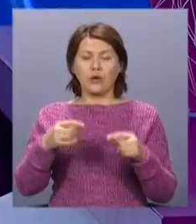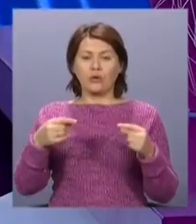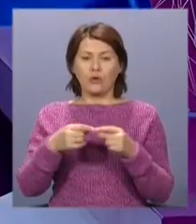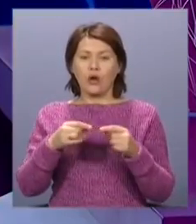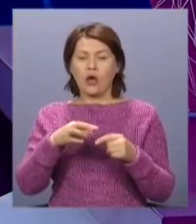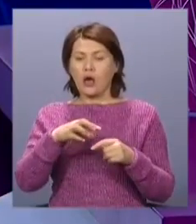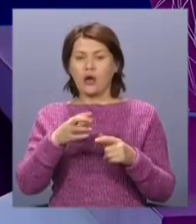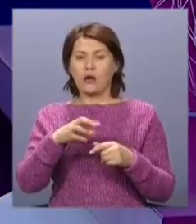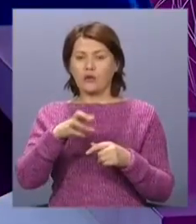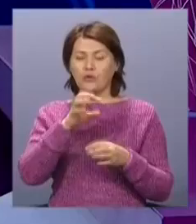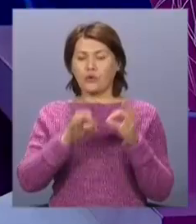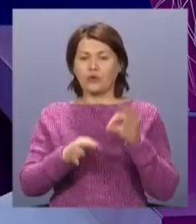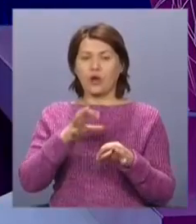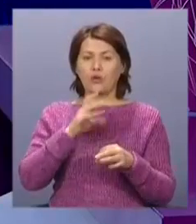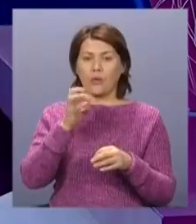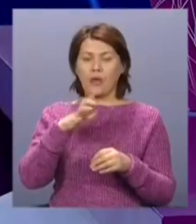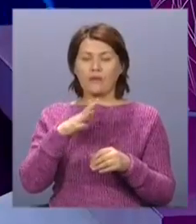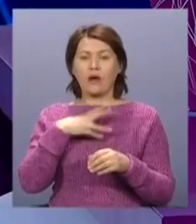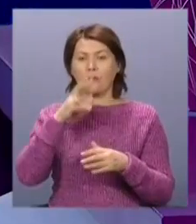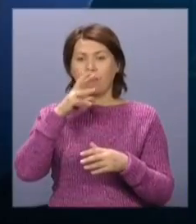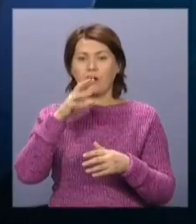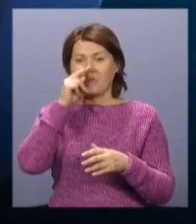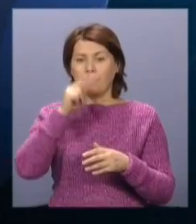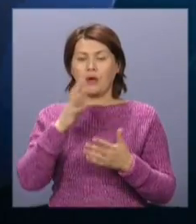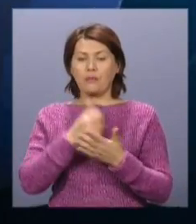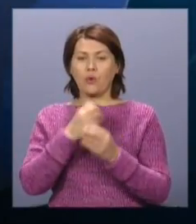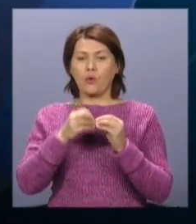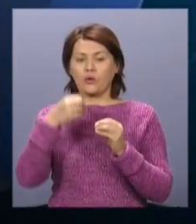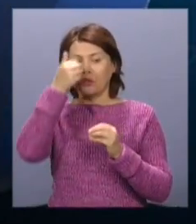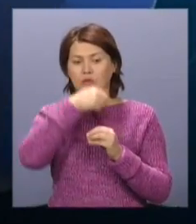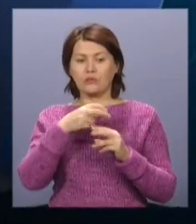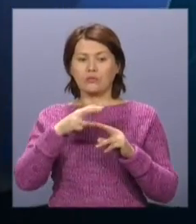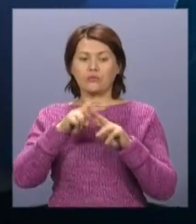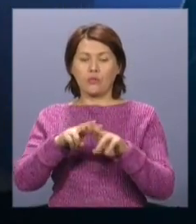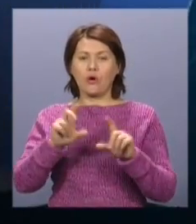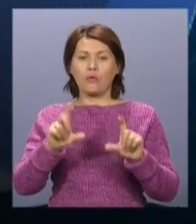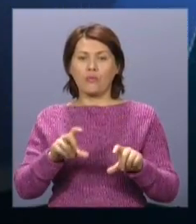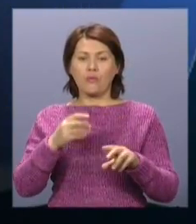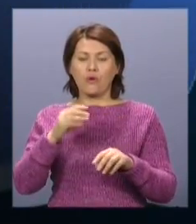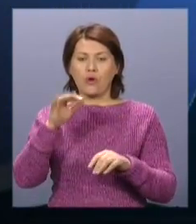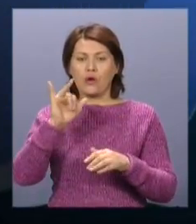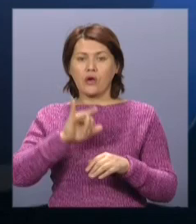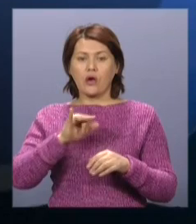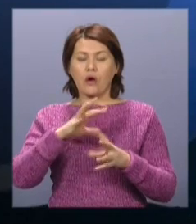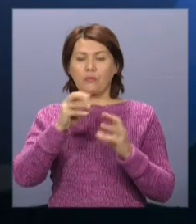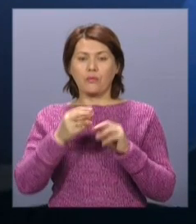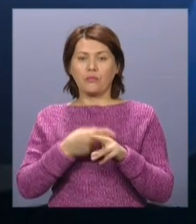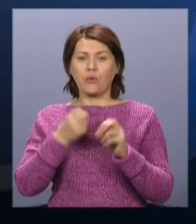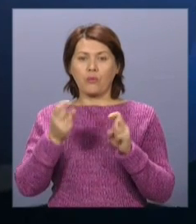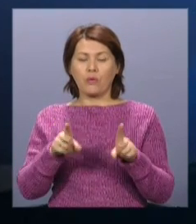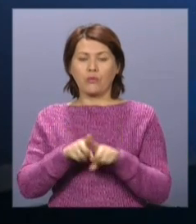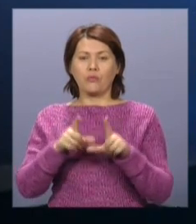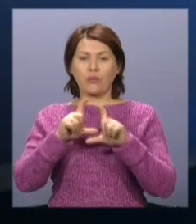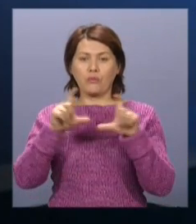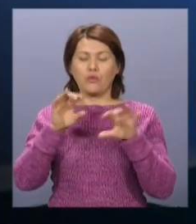мамандандырылған ауданаралық соты Сұлтанбековті айыпты деп танып, 10 жылға бас бостандығынан айырды. Ол жазасын барынша қауіпсіздендірілген